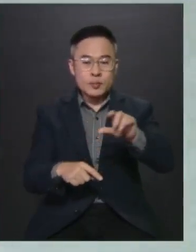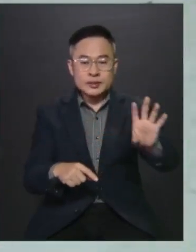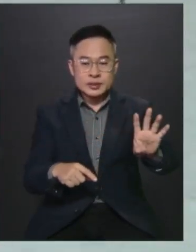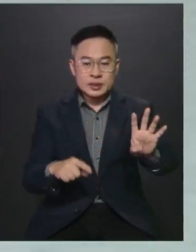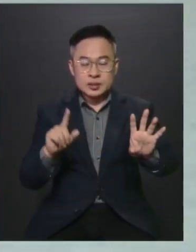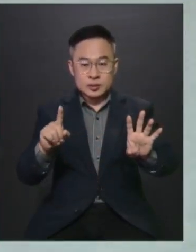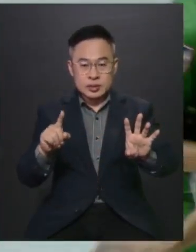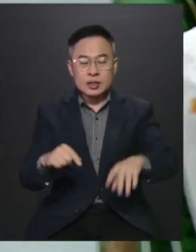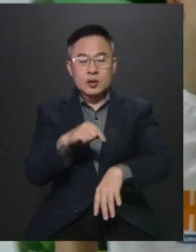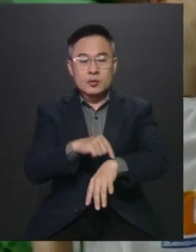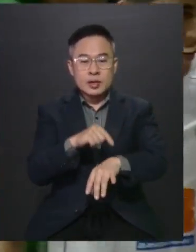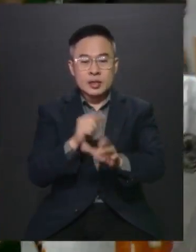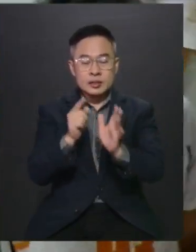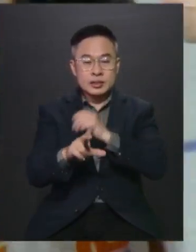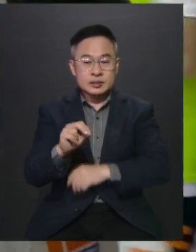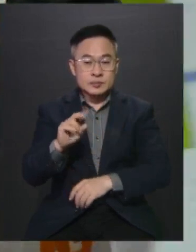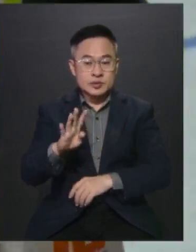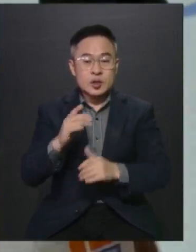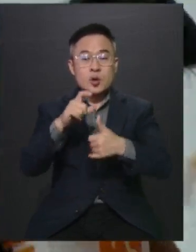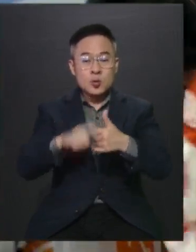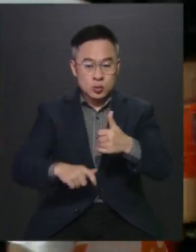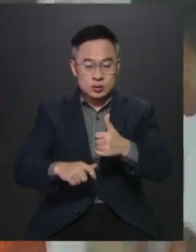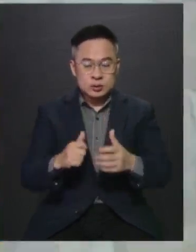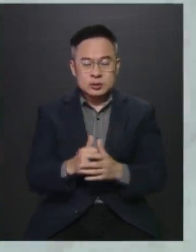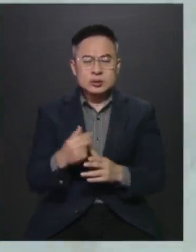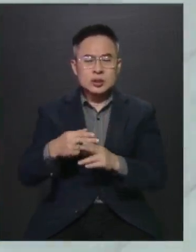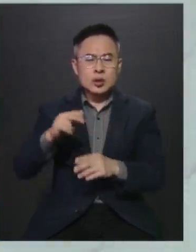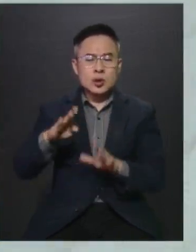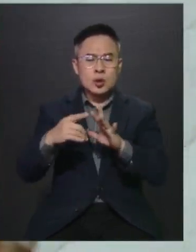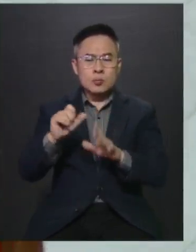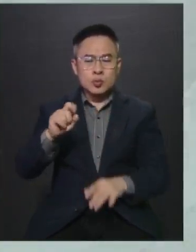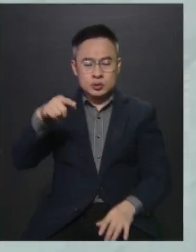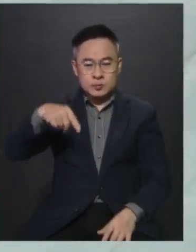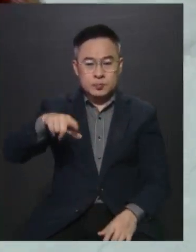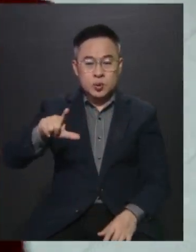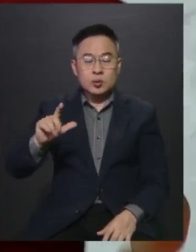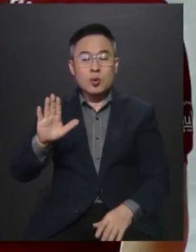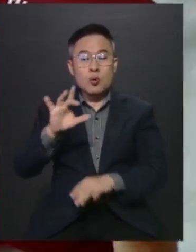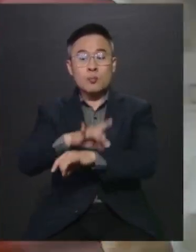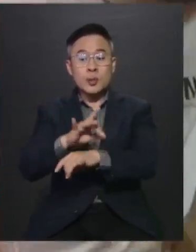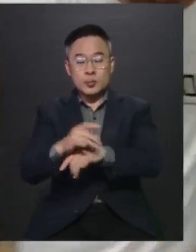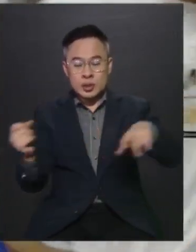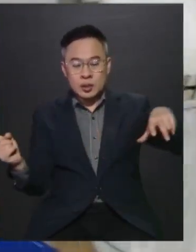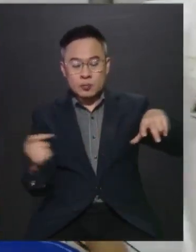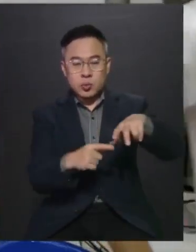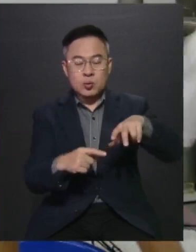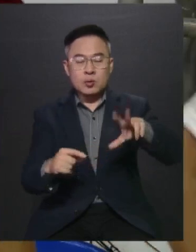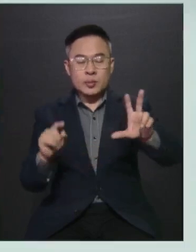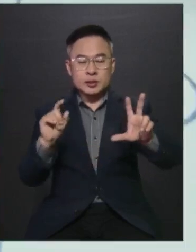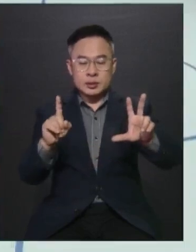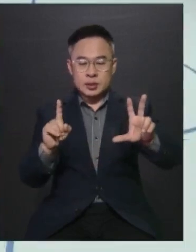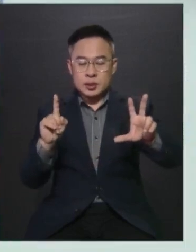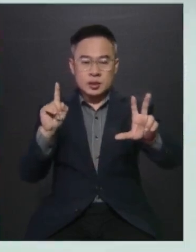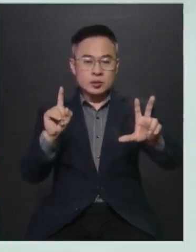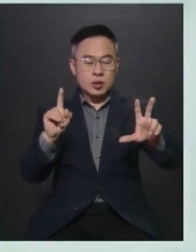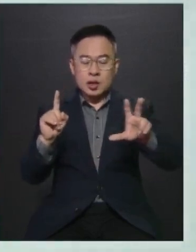ทีที่34ค่ะบุษพลตา3นะคะจะยิงตีตื้นให้ราชภัฏเพชรบุรีไล่มาเป็น2ประตูต่อ3แต่2